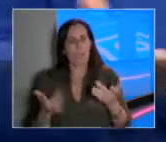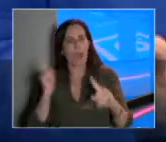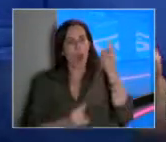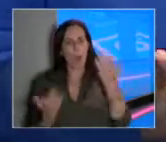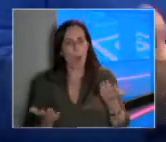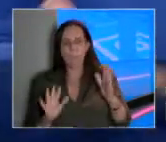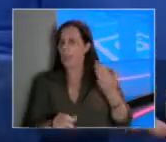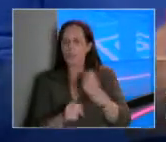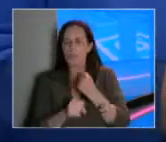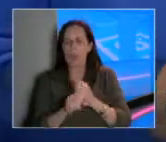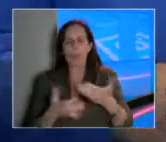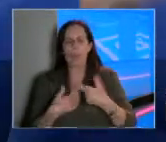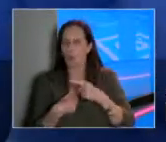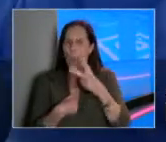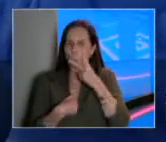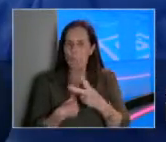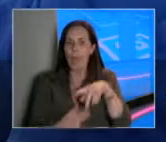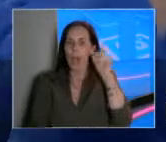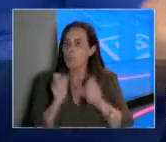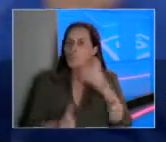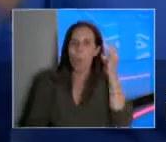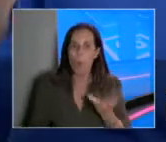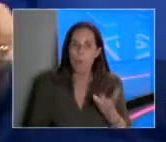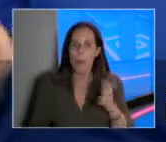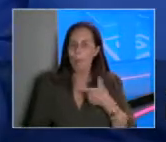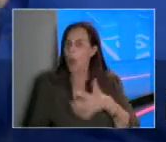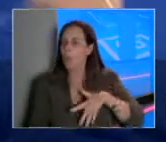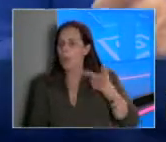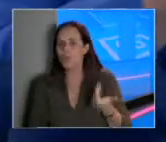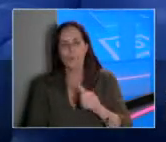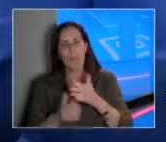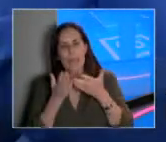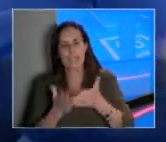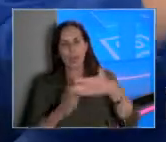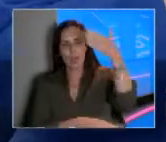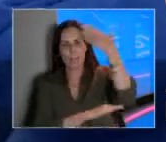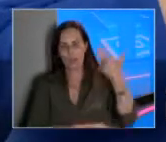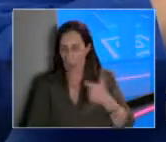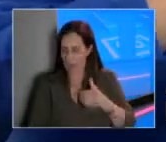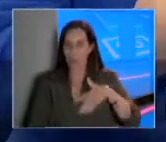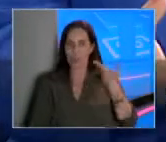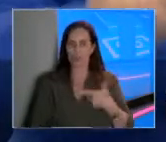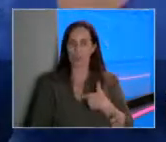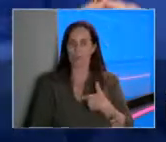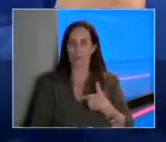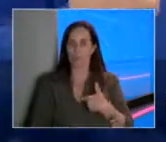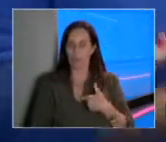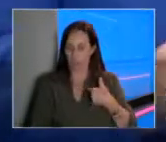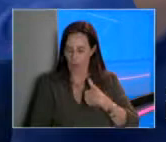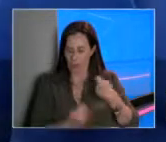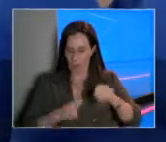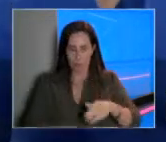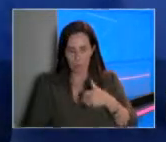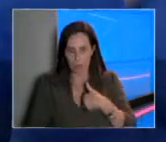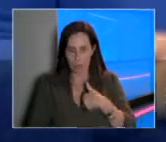קורה? מה אתם עושים? ולמה אנחנו לא רואים אנשים מרוצים? ולמה לא מרגישים את התמיכה של המדינה? כי אני מרגישה כחברת